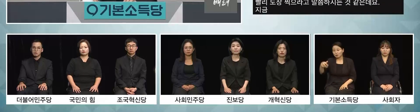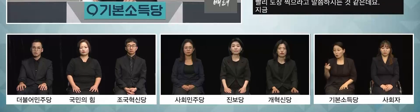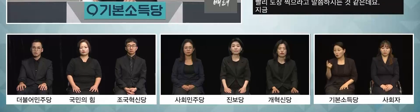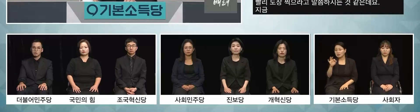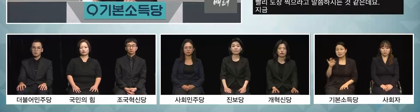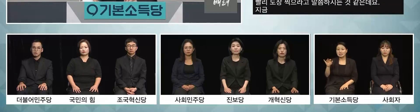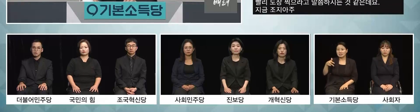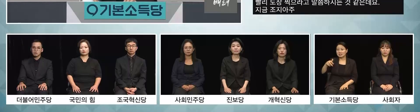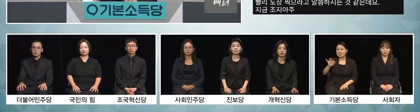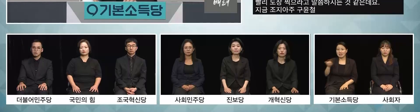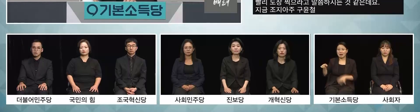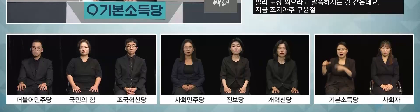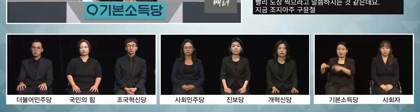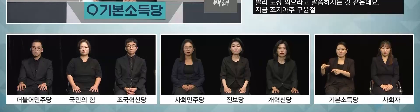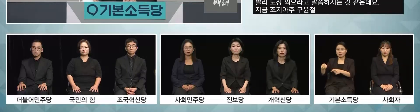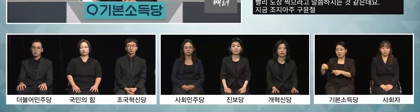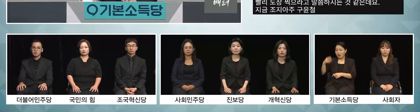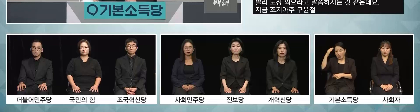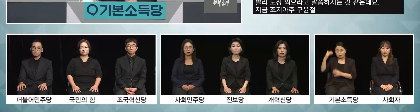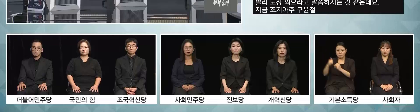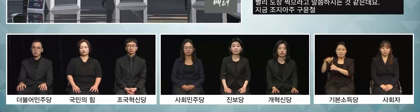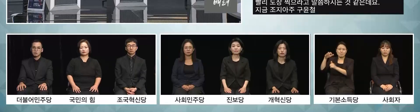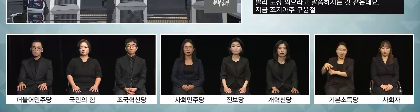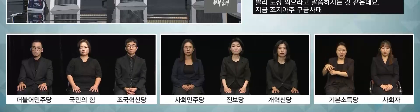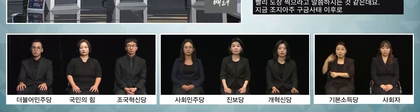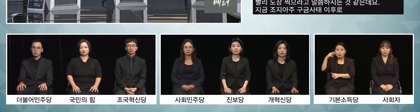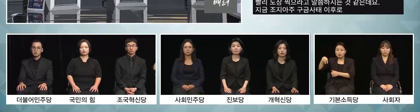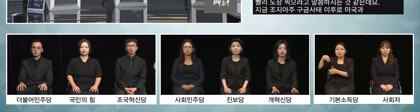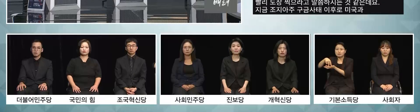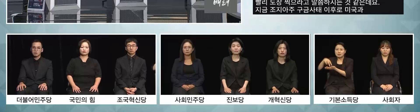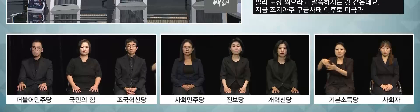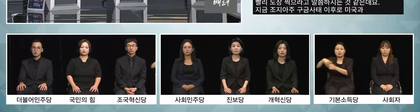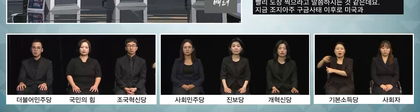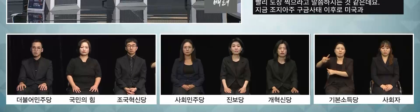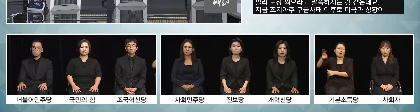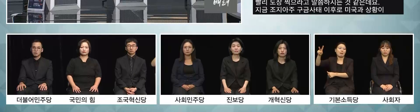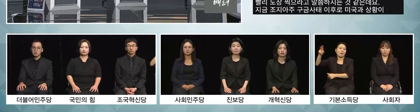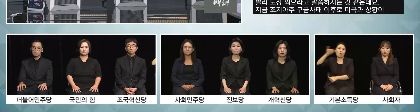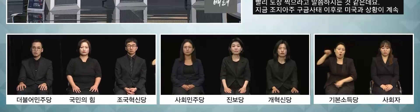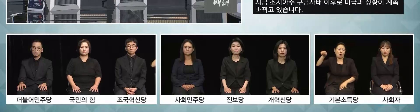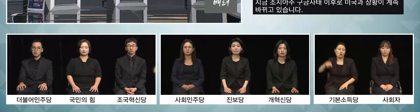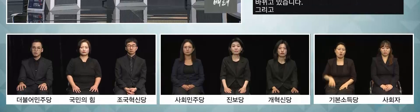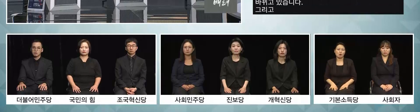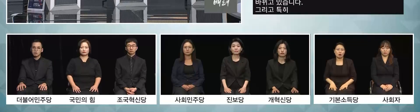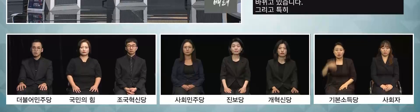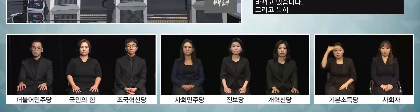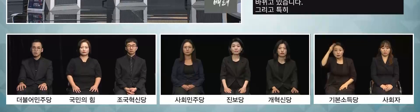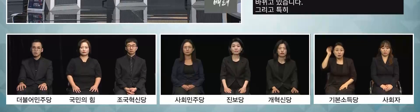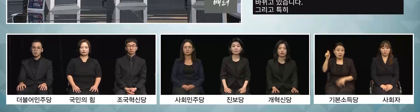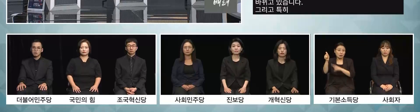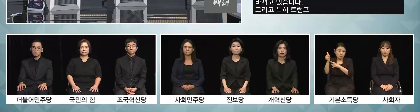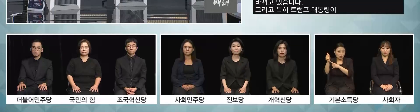사태 이후로 미국의 입장과 상황이 계속 바뀌고 있습니다. 그리고 특히 트럼프